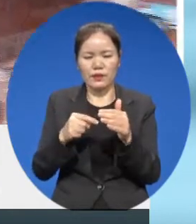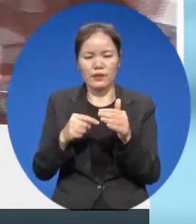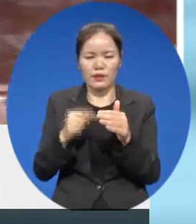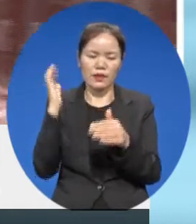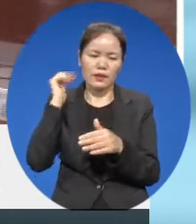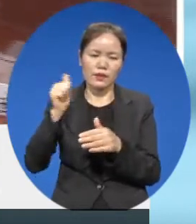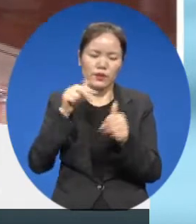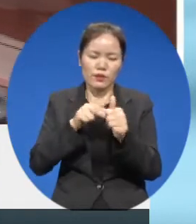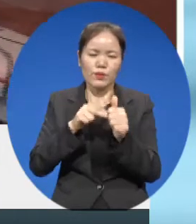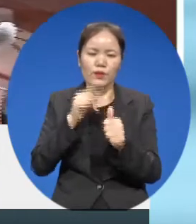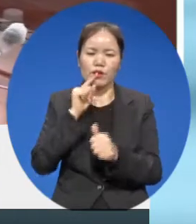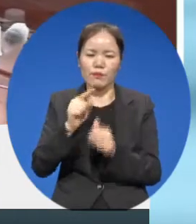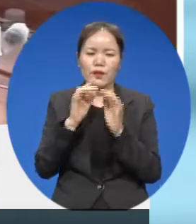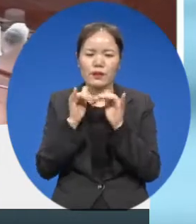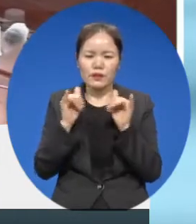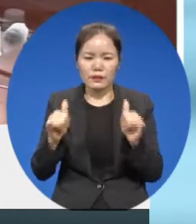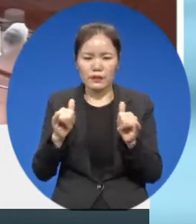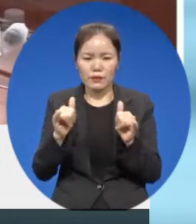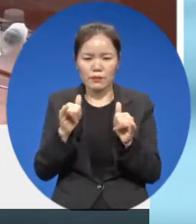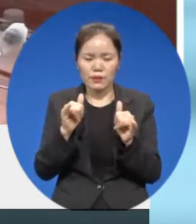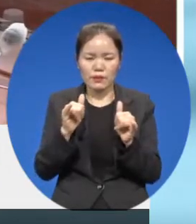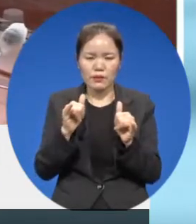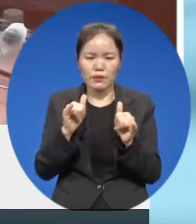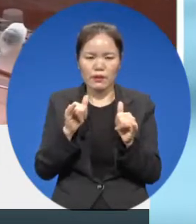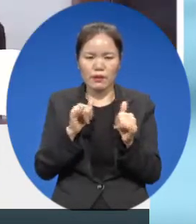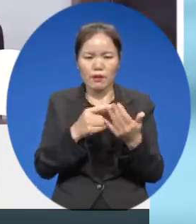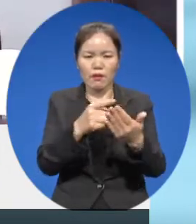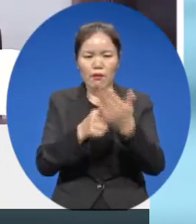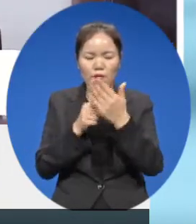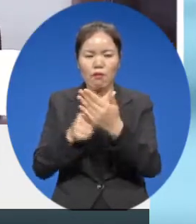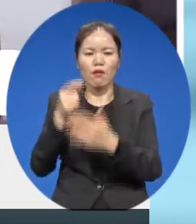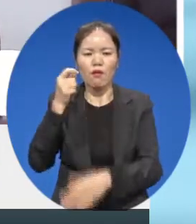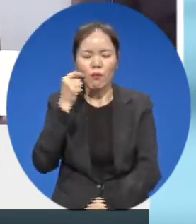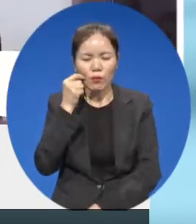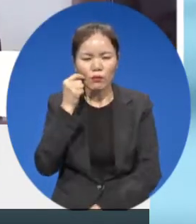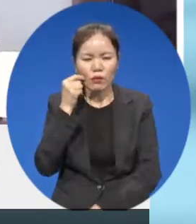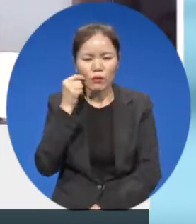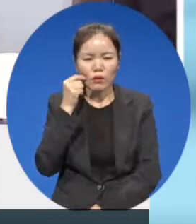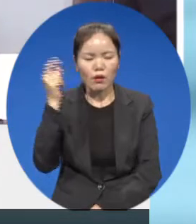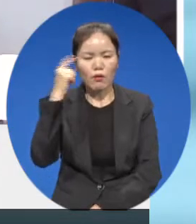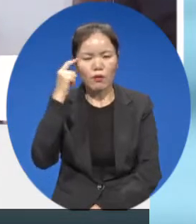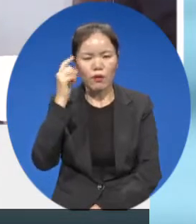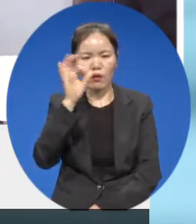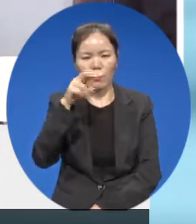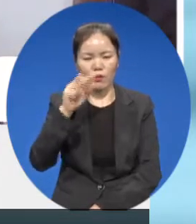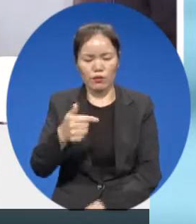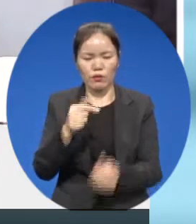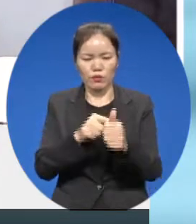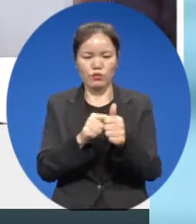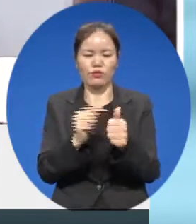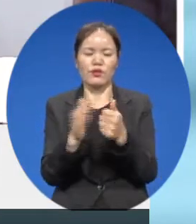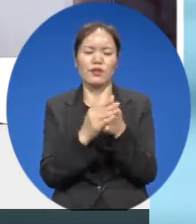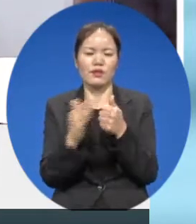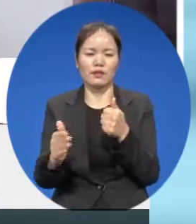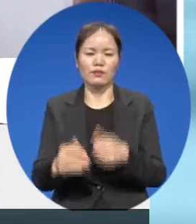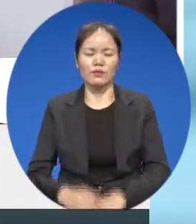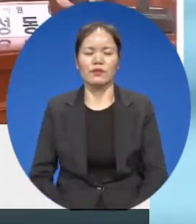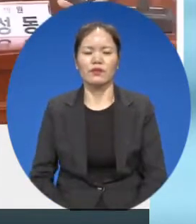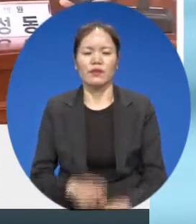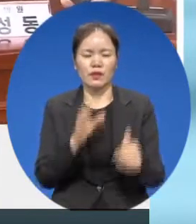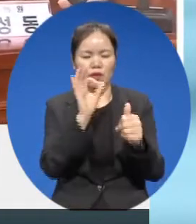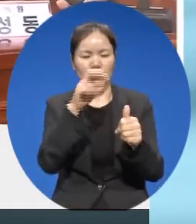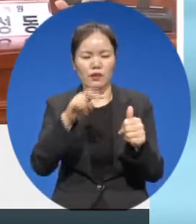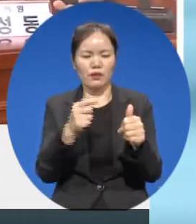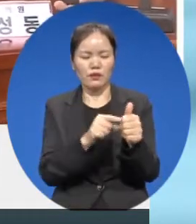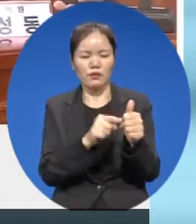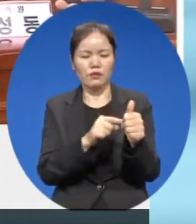부서 얘기하는 분들이 전혀 지금 뜨지를 못하고 있어요 그게 윤석렬 효과라고 저는 보거든요 윤성열 총장의 대해서 보수 진영에서 그쪽에 대한 지지가 높아지고